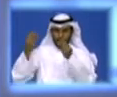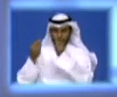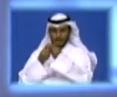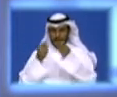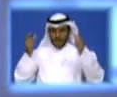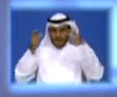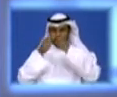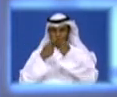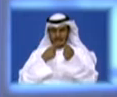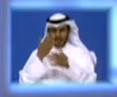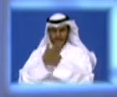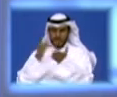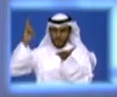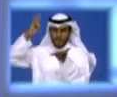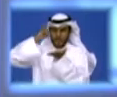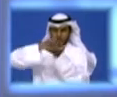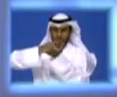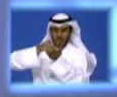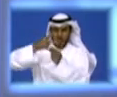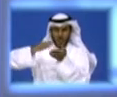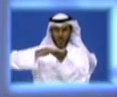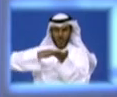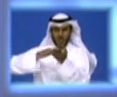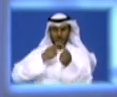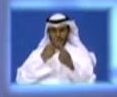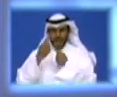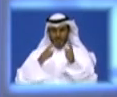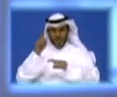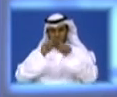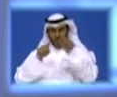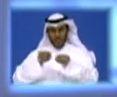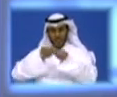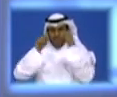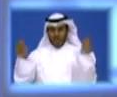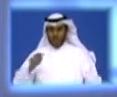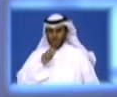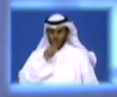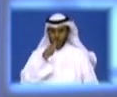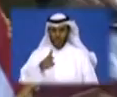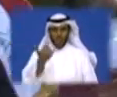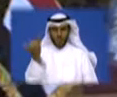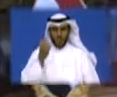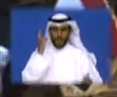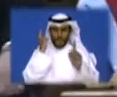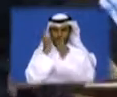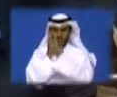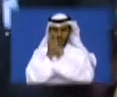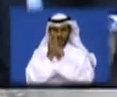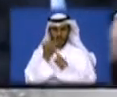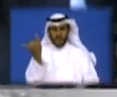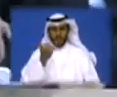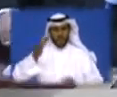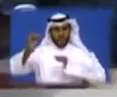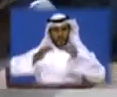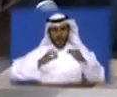بمناسبة زيارته للبلاد. وقال الغانم في تصريح صحفي إن اللقاء تركز على آخر التطورات